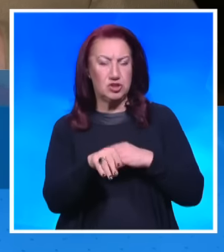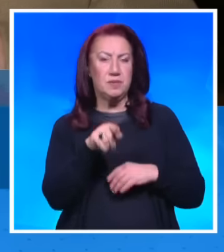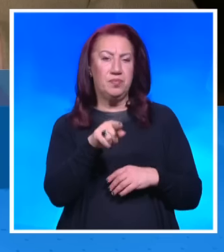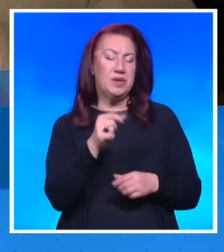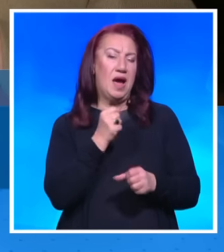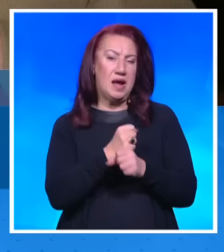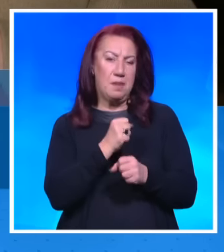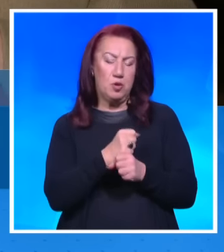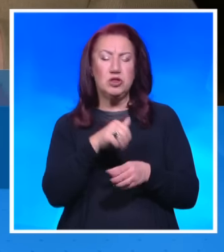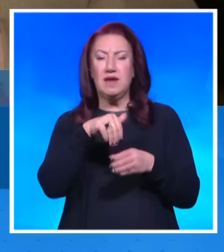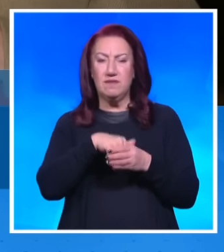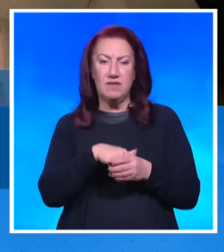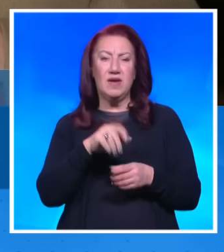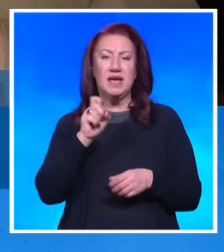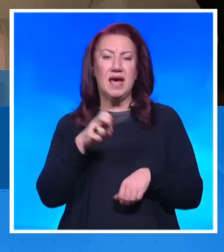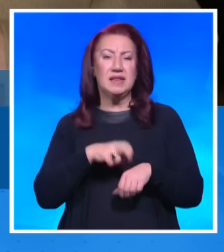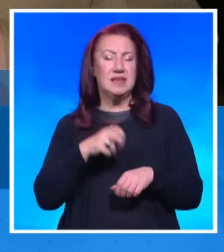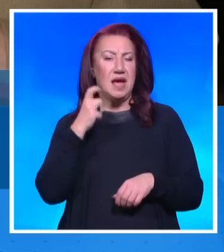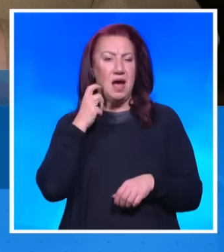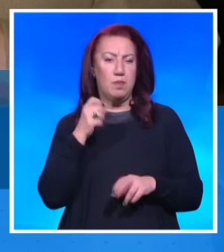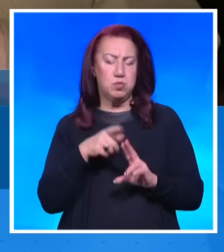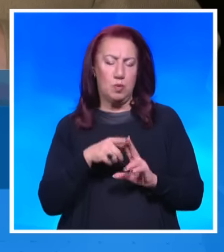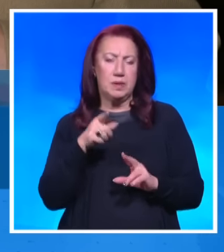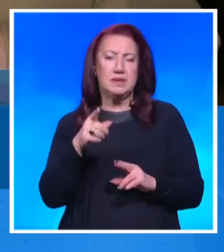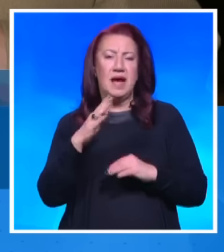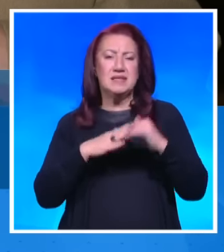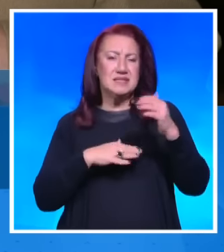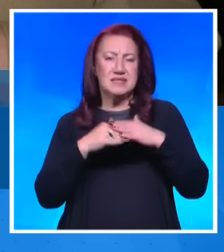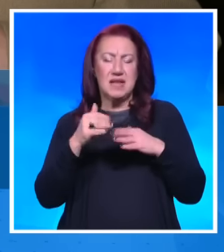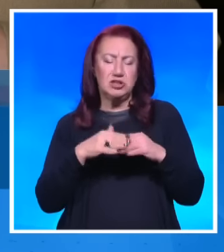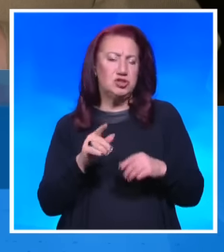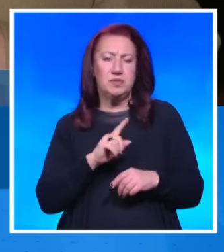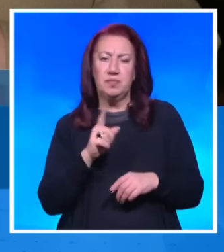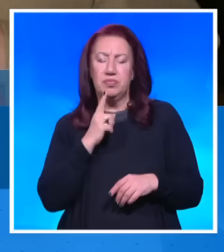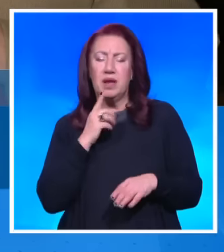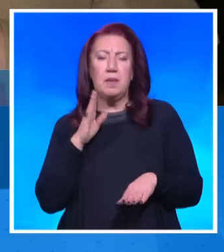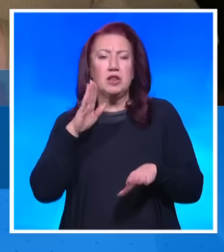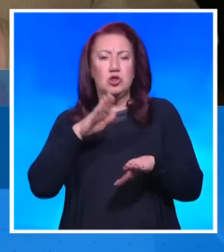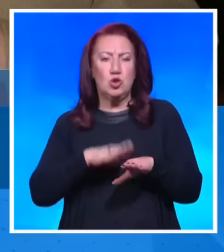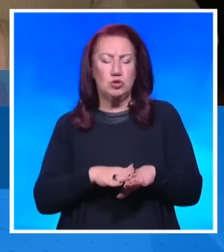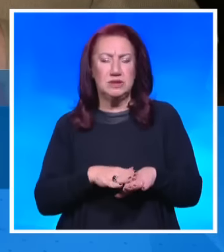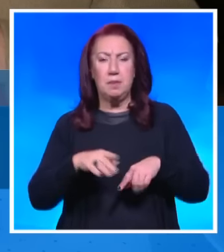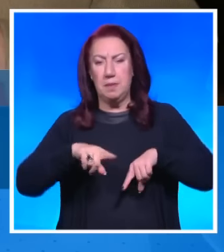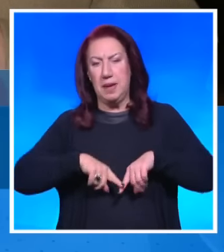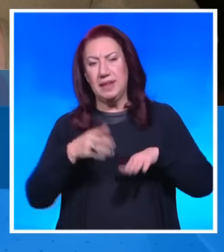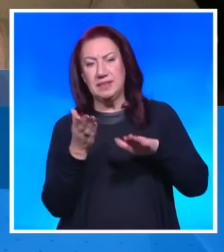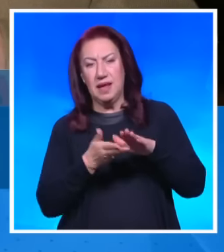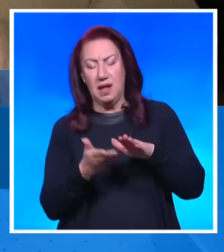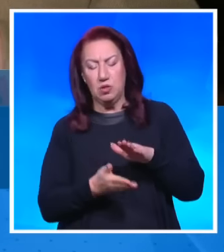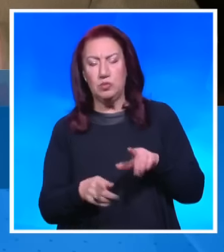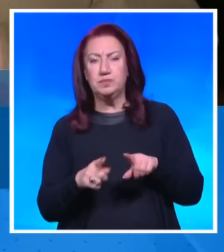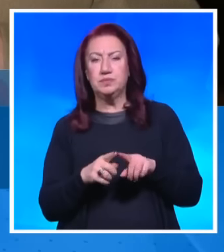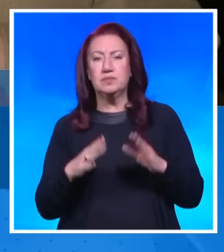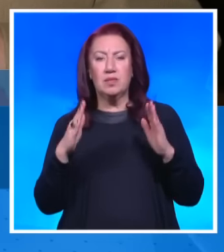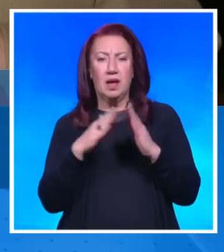Пред BTV тя каза, че е само стажант и не е имала достъп до нито едно от делата, които се разследват, и още, че имотите в семейството